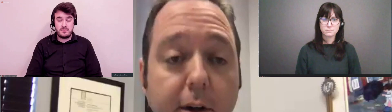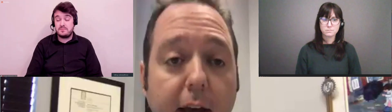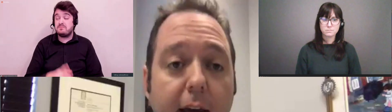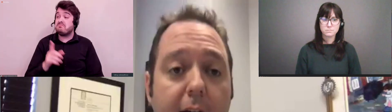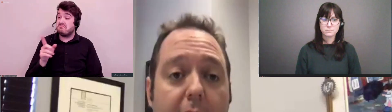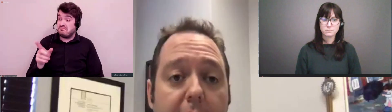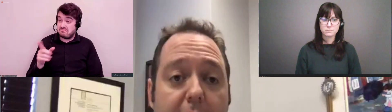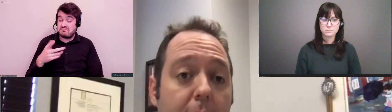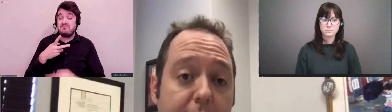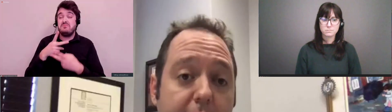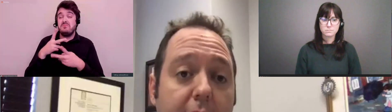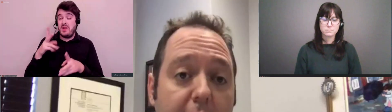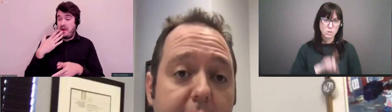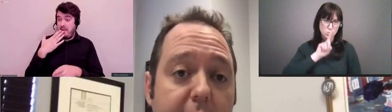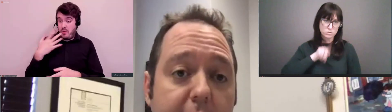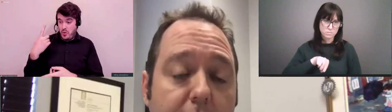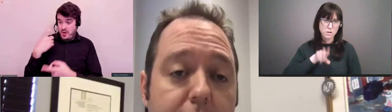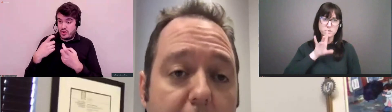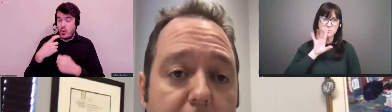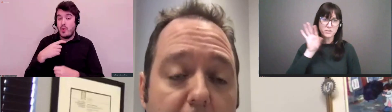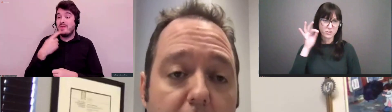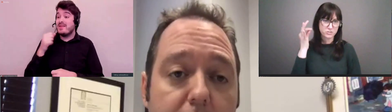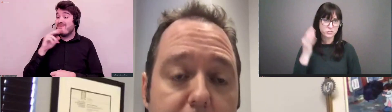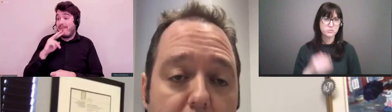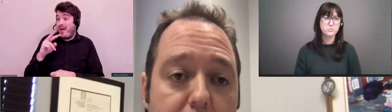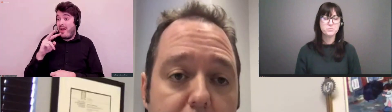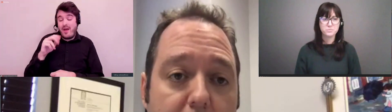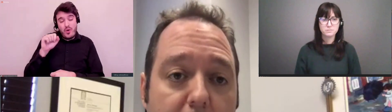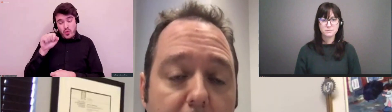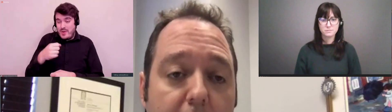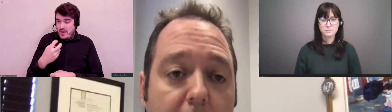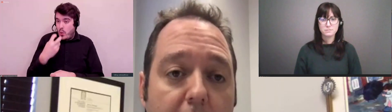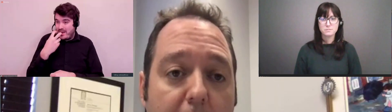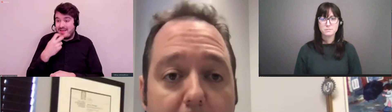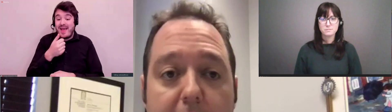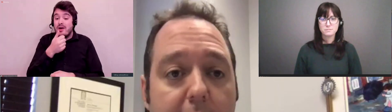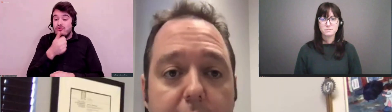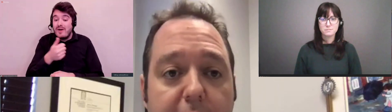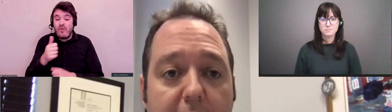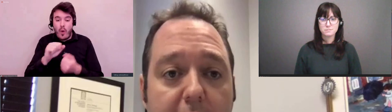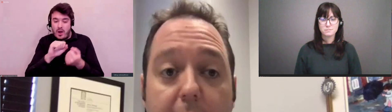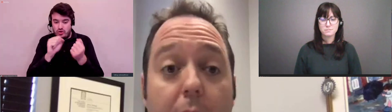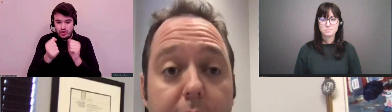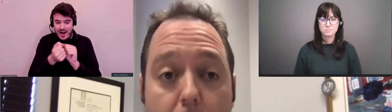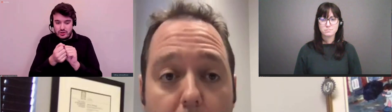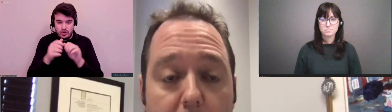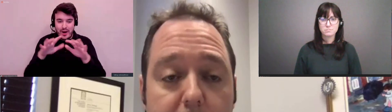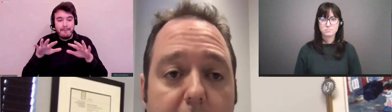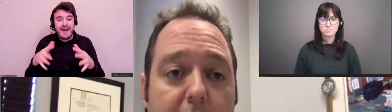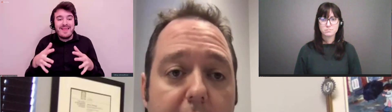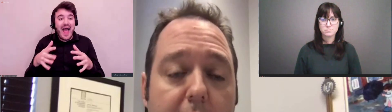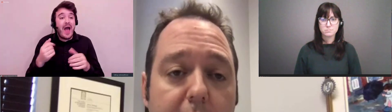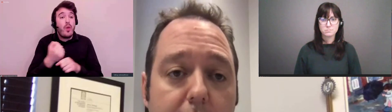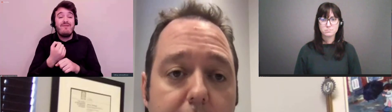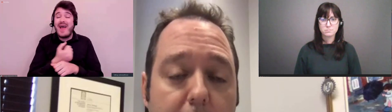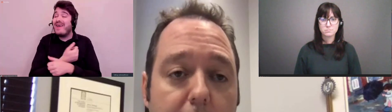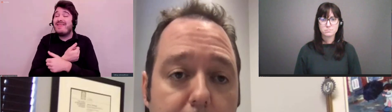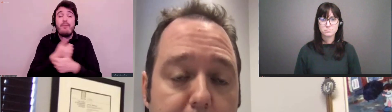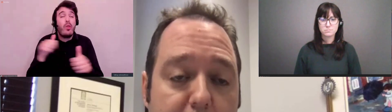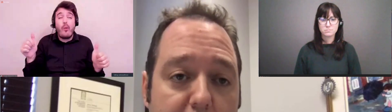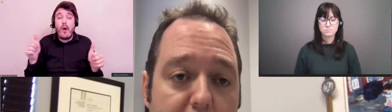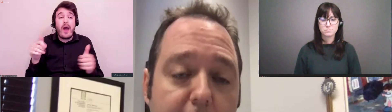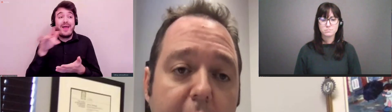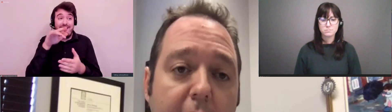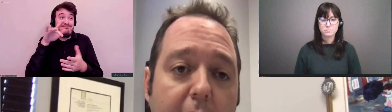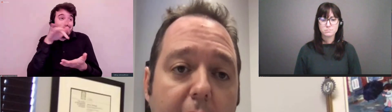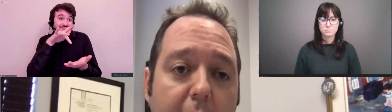question et vraiment, c'est un risque. Donc, chaque fois qu'on change la manière de faire n'importe quoi dans un centre